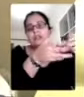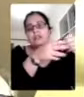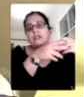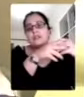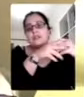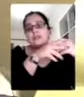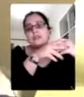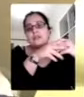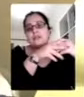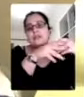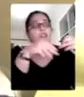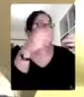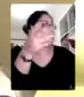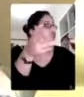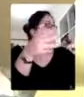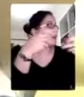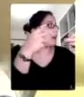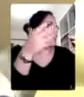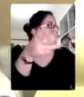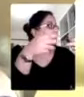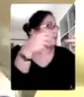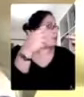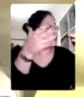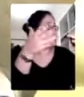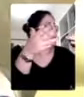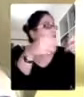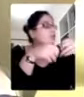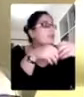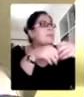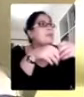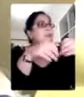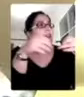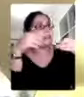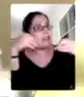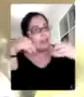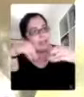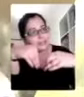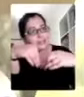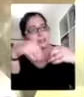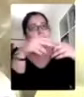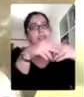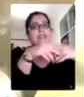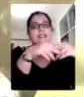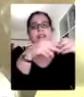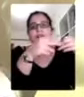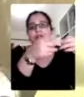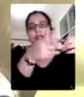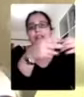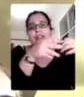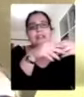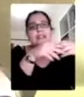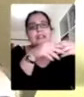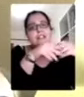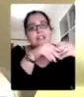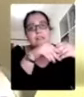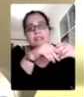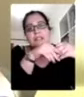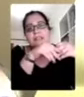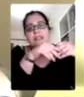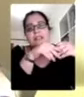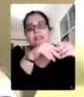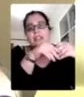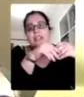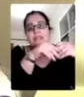çok bütçemi zorlayarak aldığım üst düzey pipolarda da alt pipolarda da bugüne kadar hiç